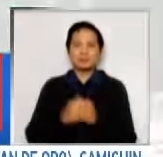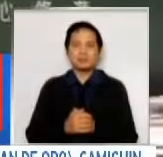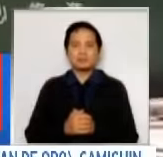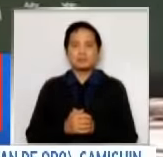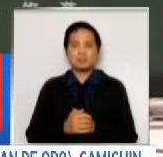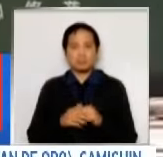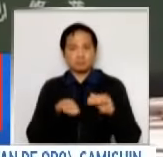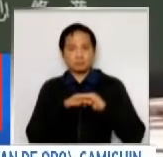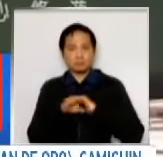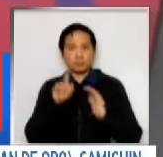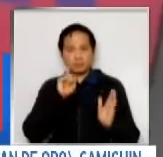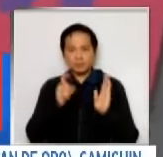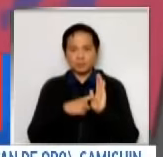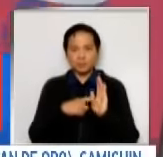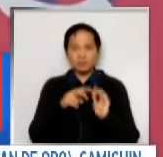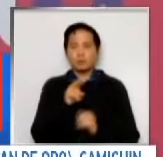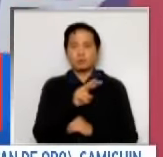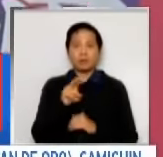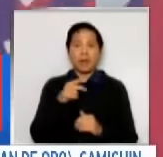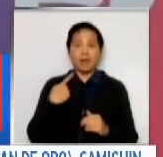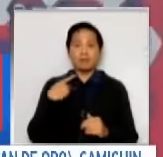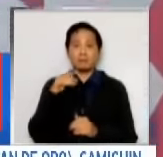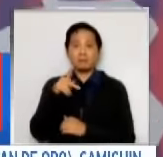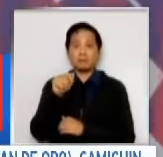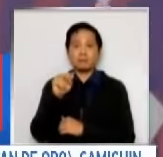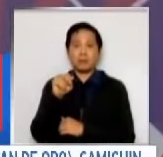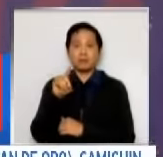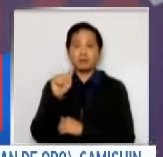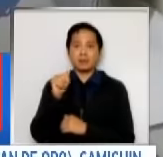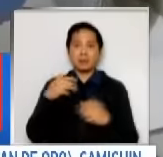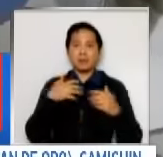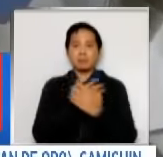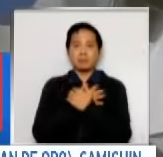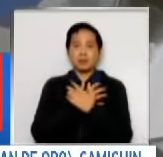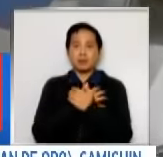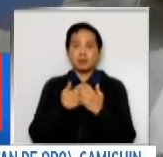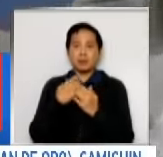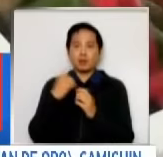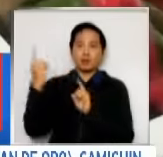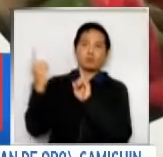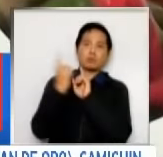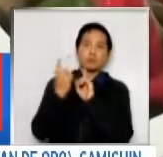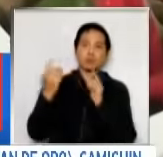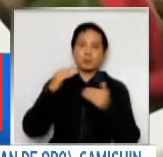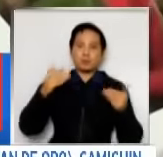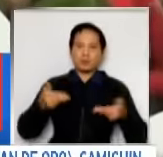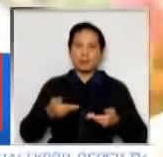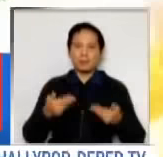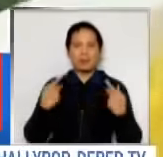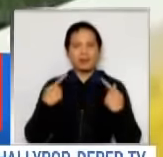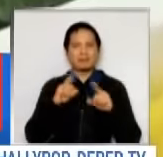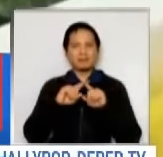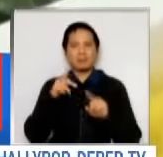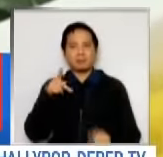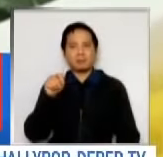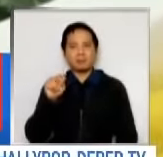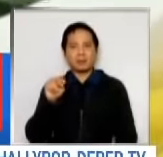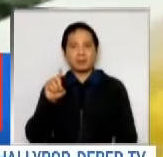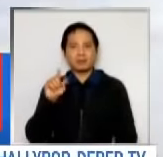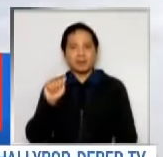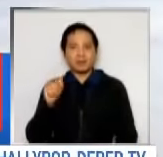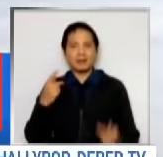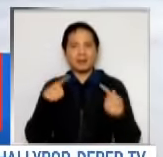na panda mascot. Sa loob naman ng malahotel na train, punong-puno rin ng mga panda. Pati ang kanin nga, kubis panda